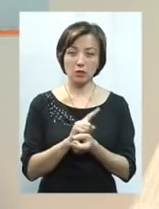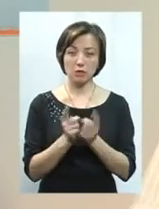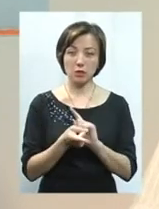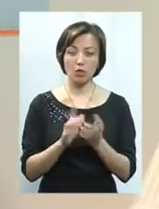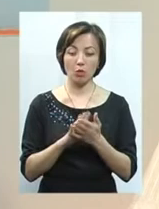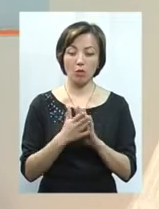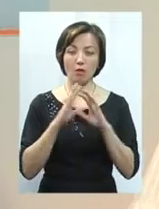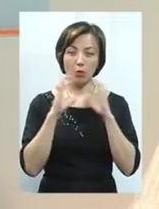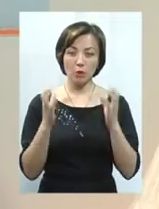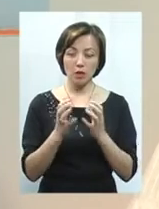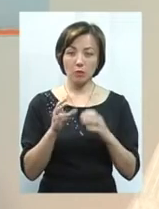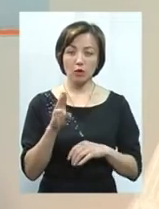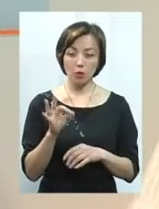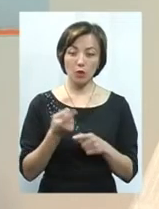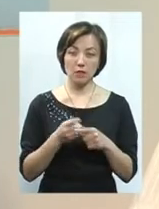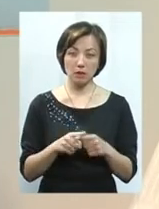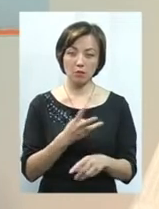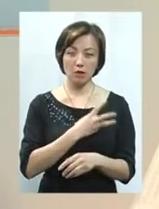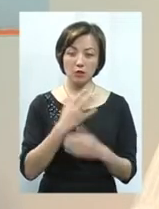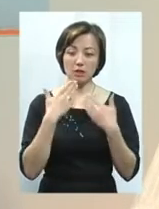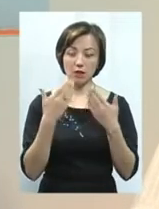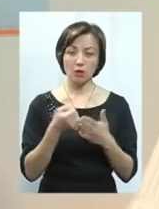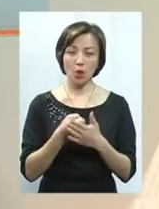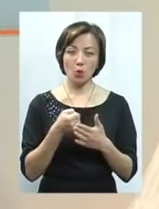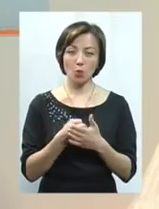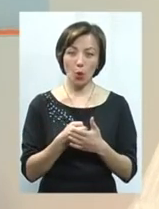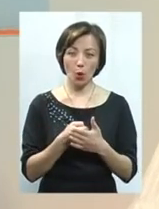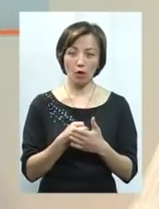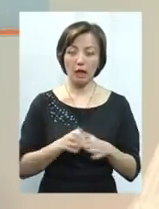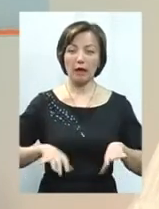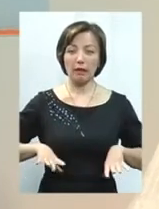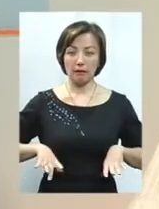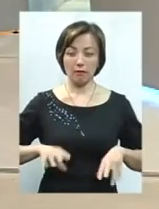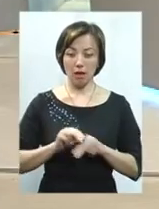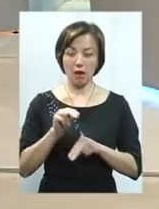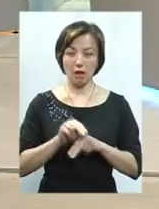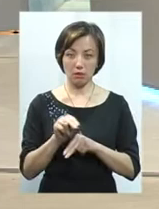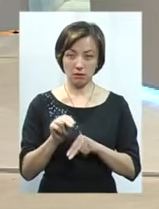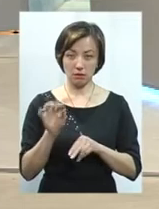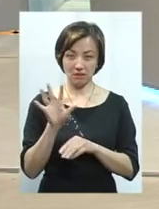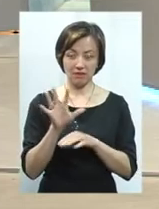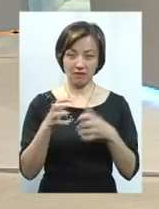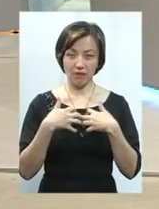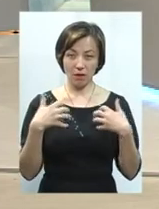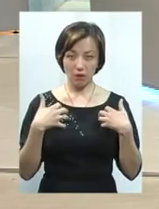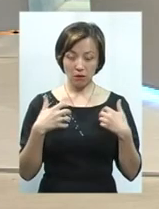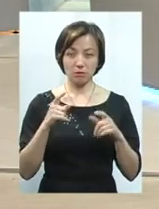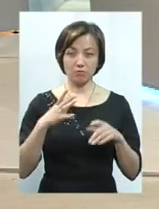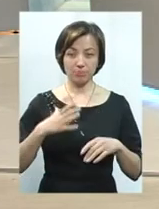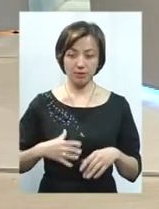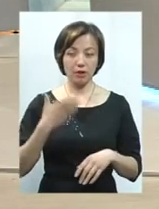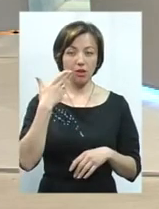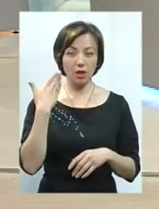умови утримання, то це бажано звертатися до кінолога. В будь-якому варіанті тоді набагато легше ця тварина перенесе. Ну